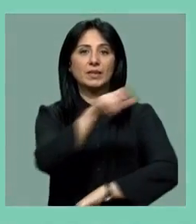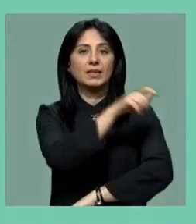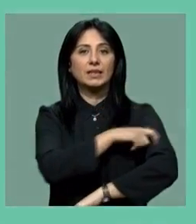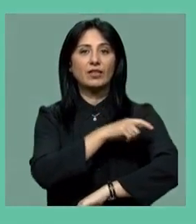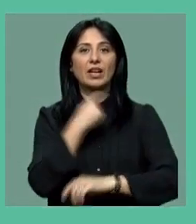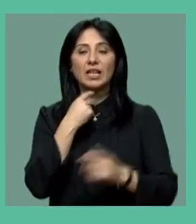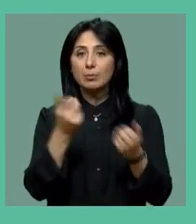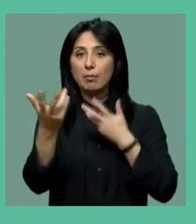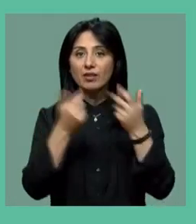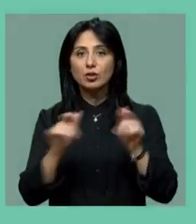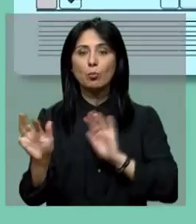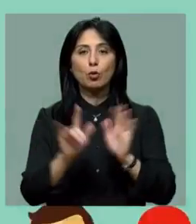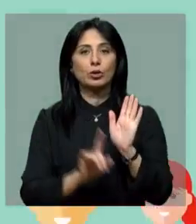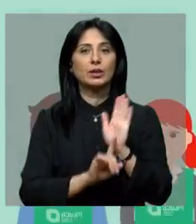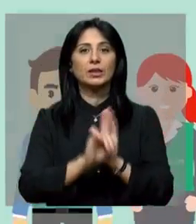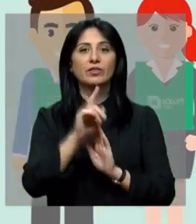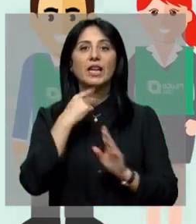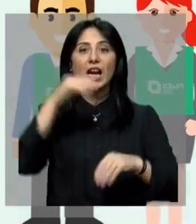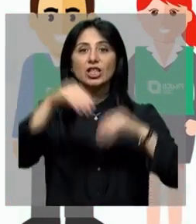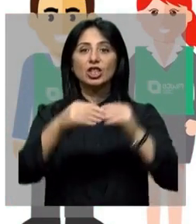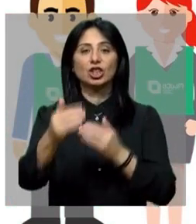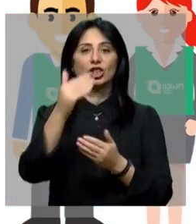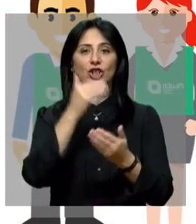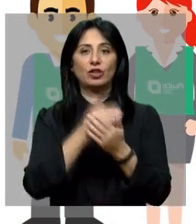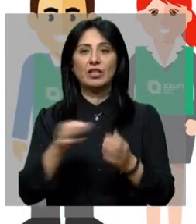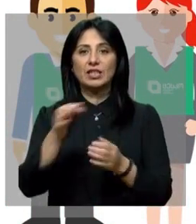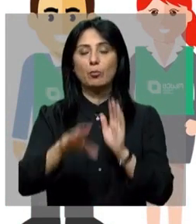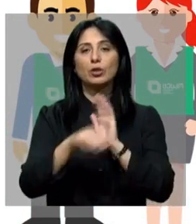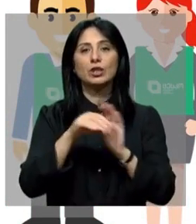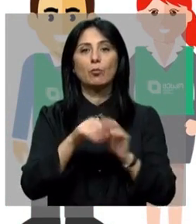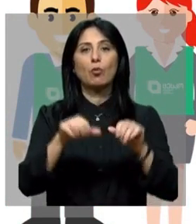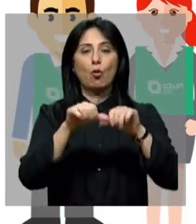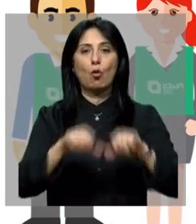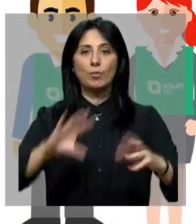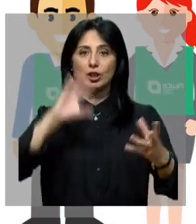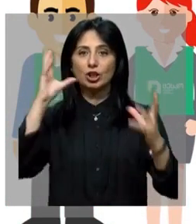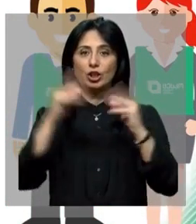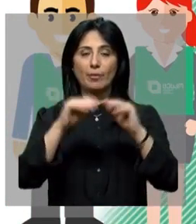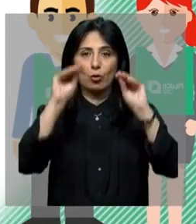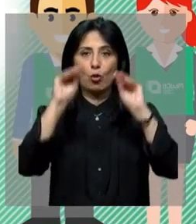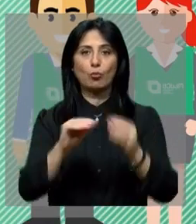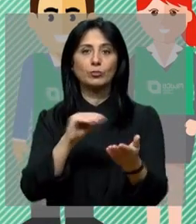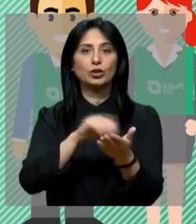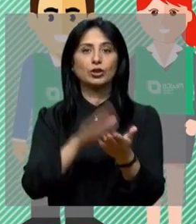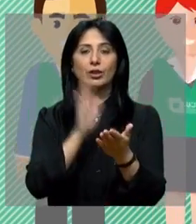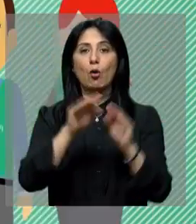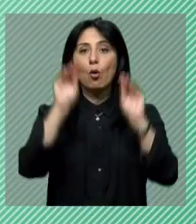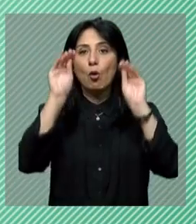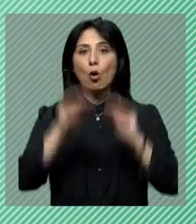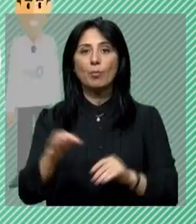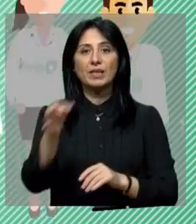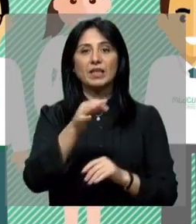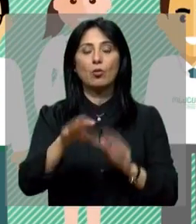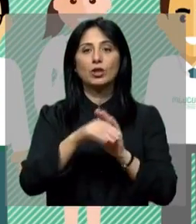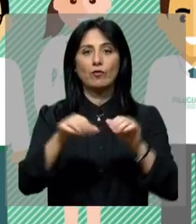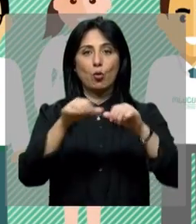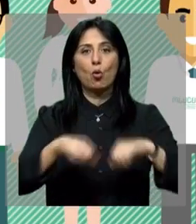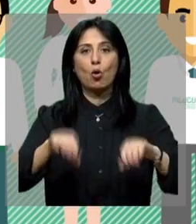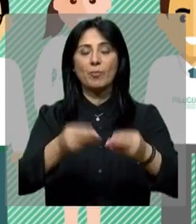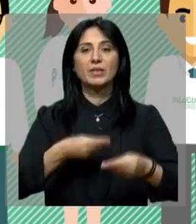ხმის დათვლის პროცედურებს იწყებენ. კენჭისყრის შედეგები საუბნო საარჩევნო კომისიის შემაჯამებელ ოქში აისახება. ოქმი საოლქო საარჩევნო